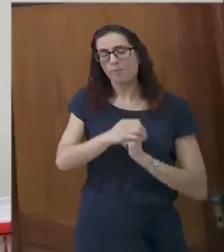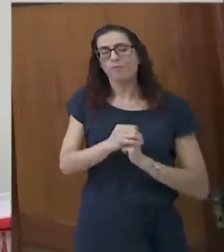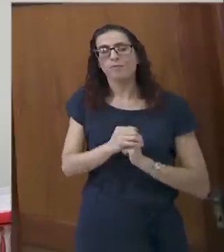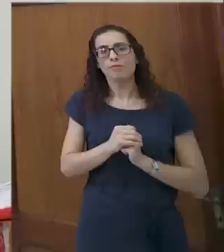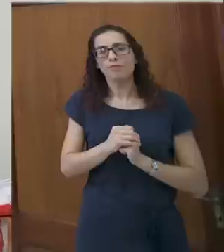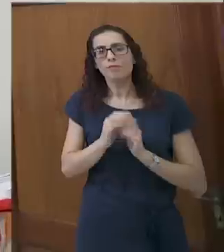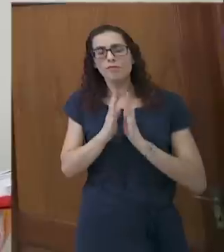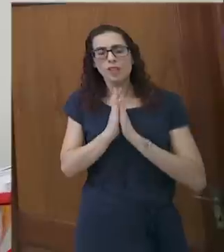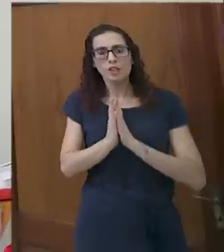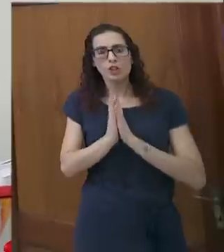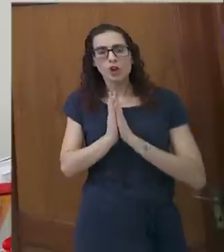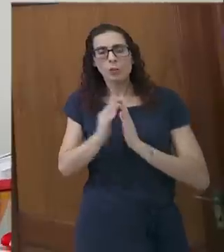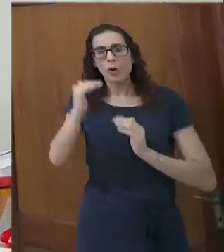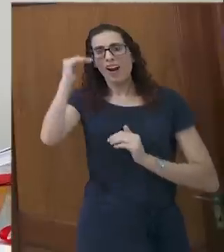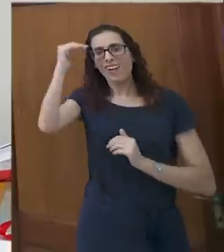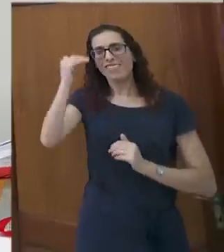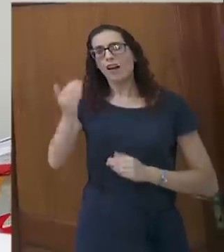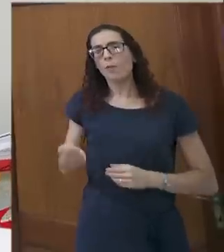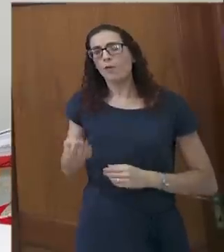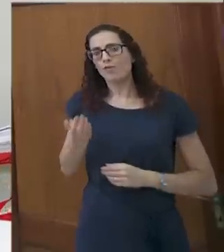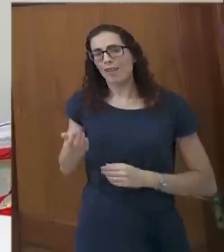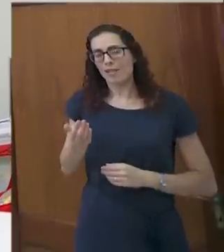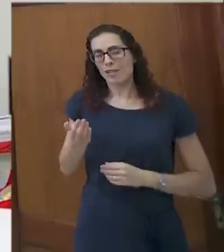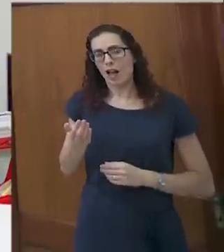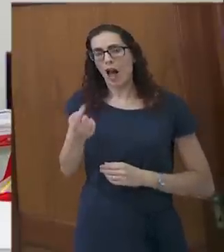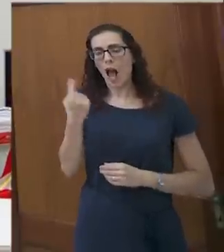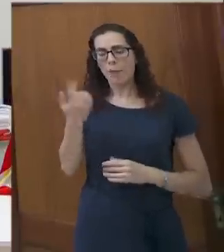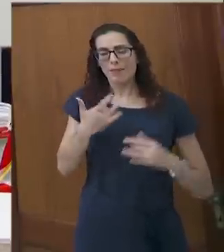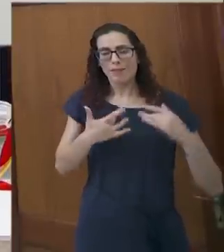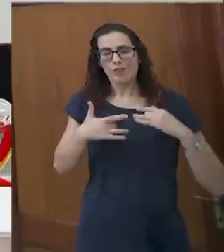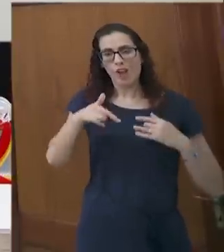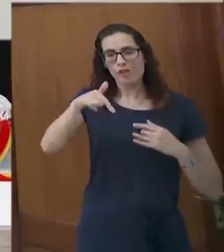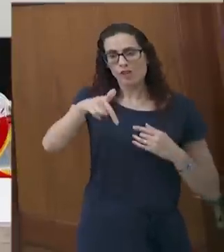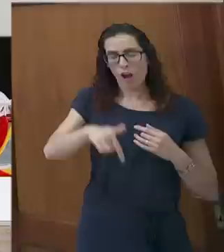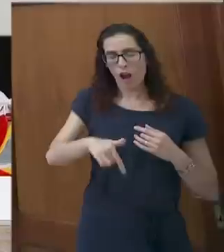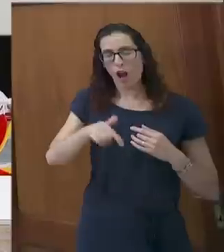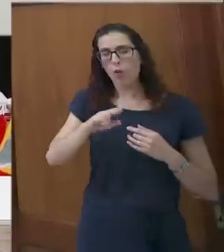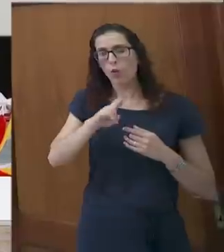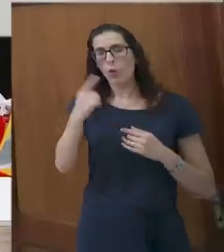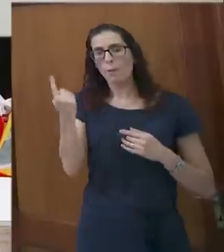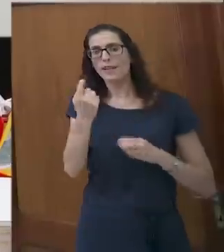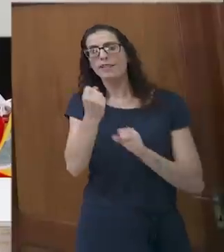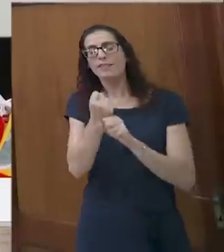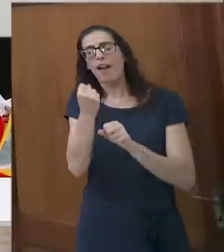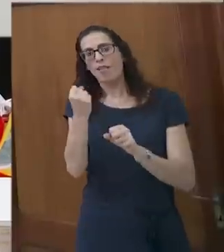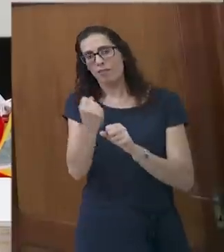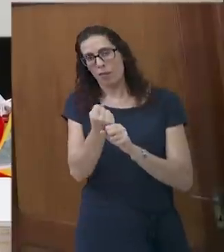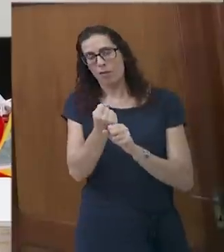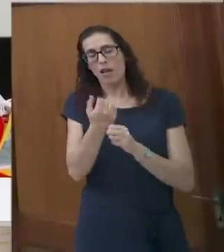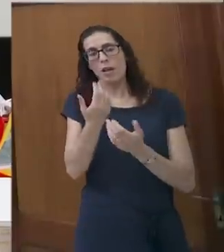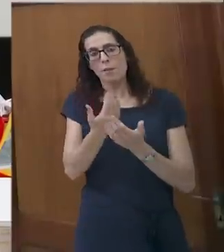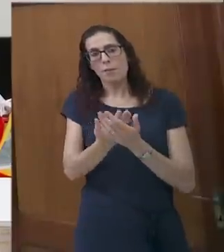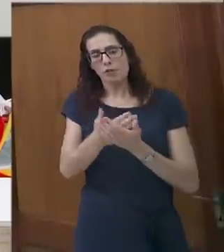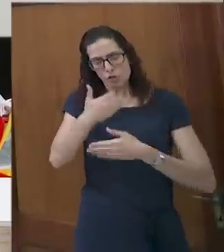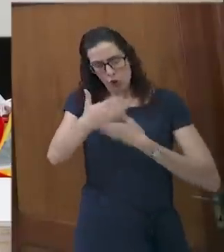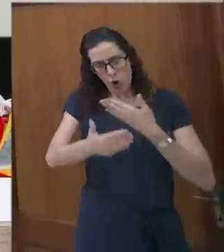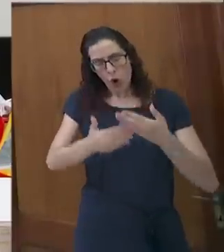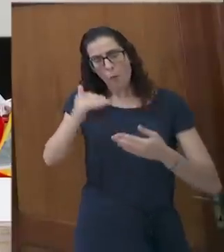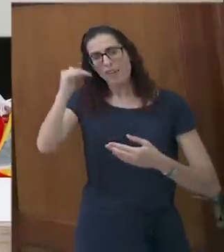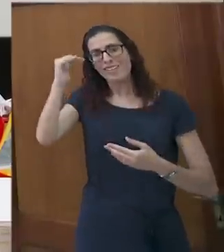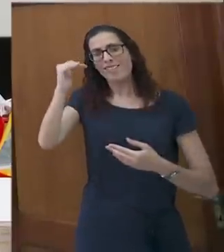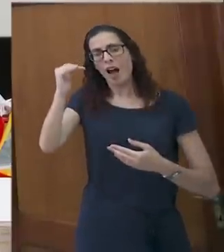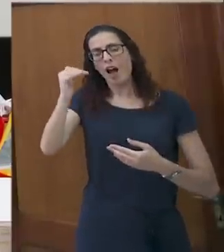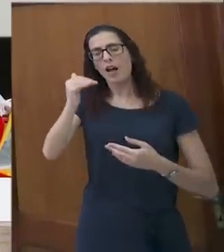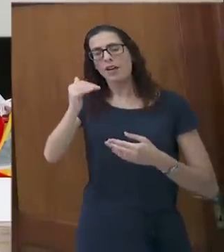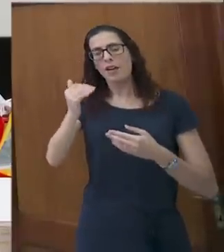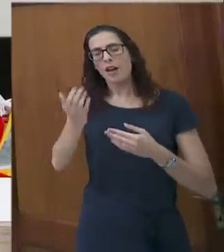Nitolbuk mulej għad-dar tal-Provvidenza, għal-residenti f'din id-dar, għal-ħaddiema f'din id-dar, biex tkompli tkun dar ta'